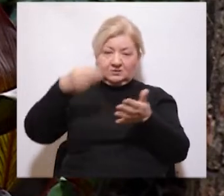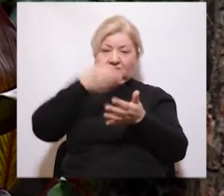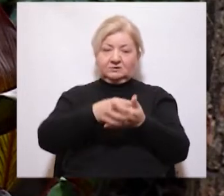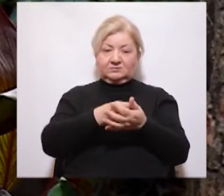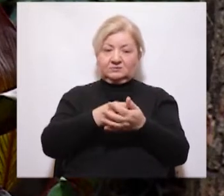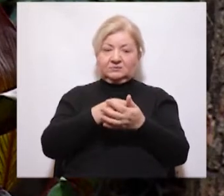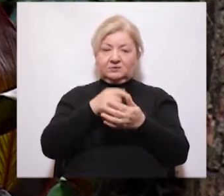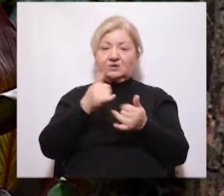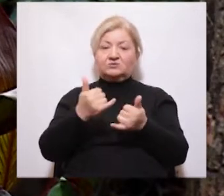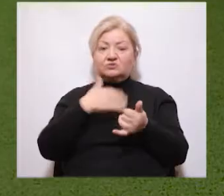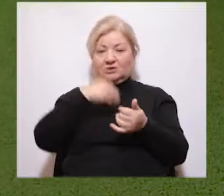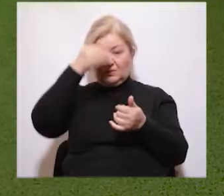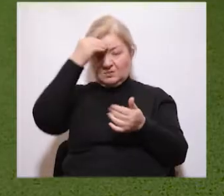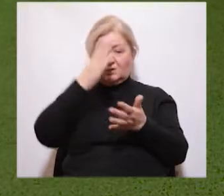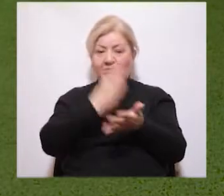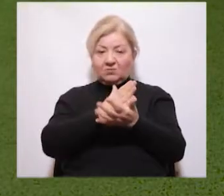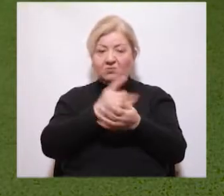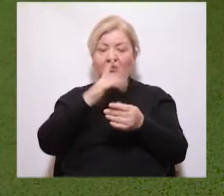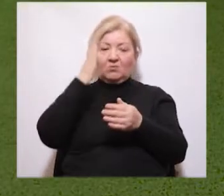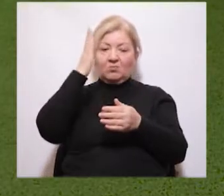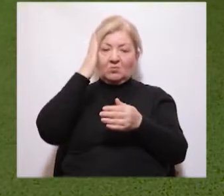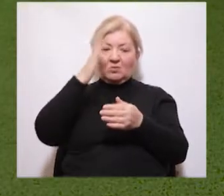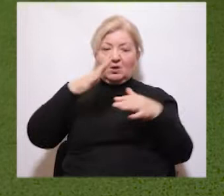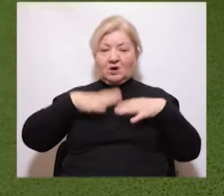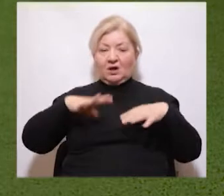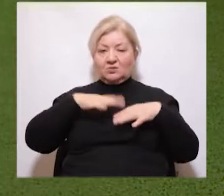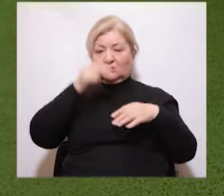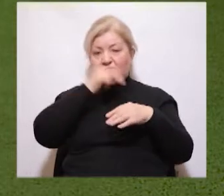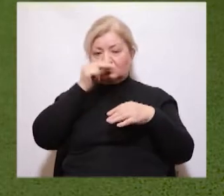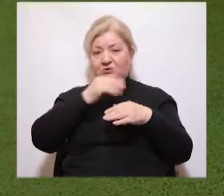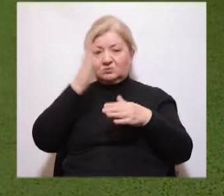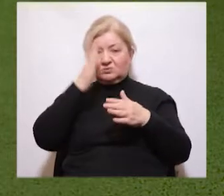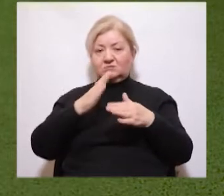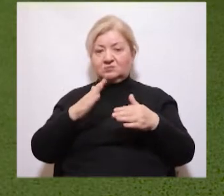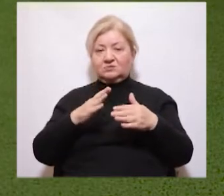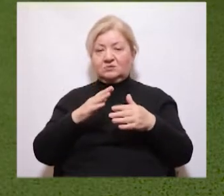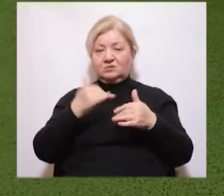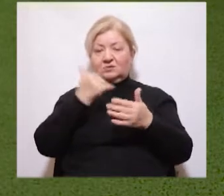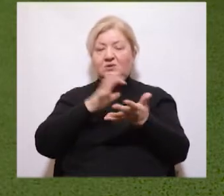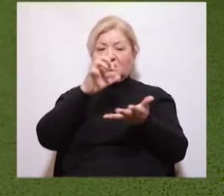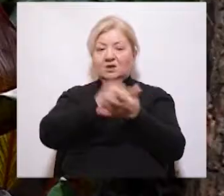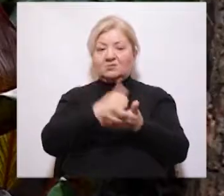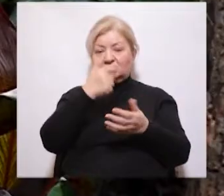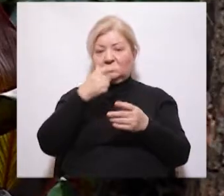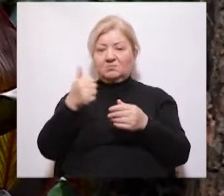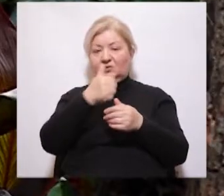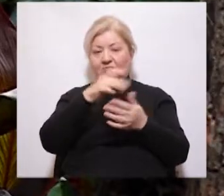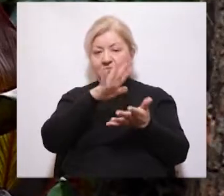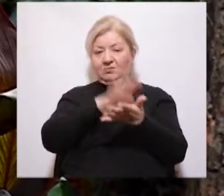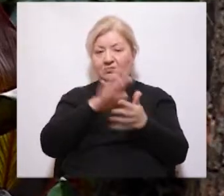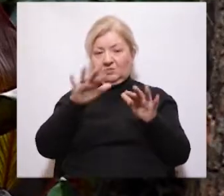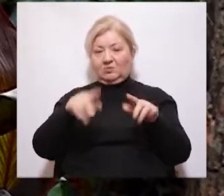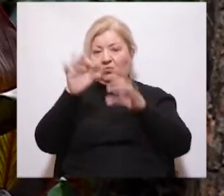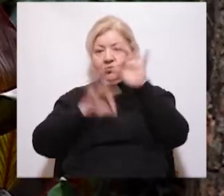ასაღორძინებლად, განსაახლებლად, და ჩვენ იმედი გვაქვს, რომ მომავალში ქართული ჩაი დაიკავებს თავის კუთვნილ საპატიო ადგილს ჩაის